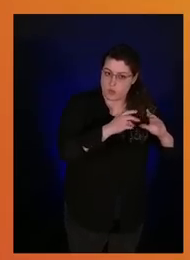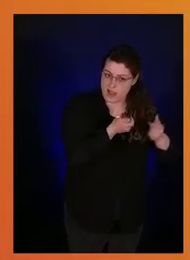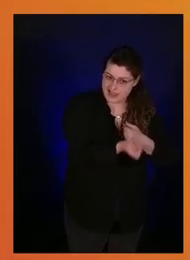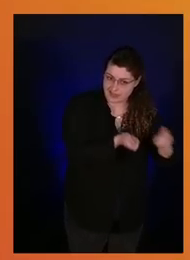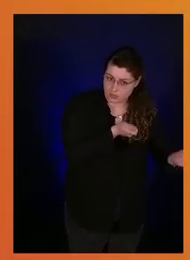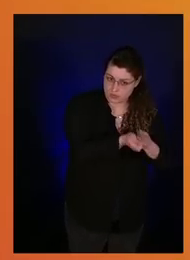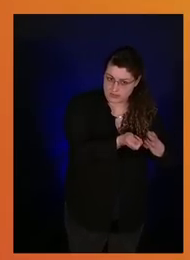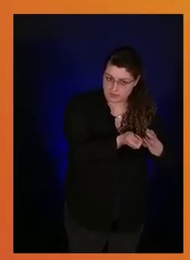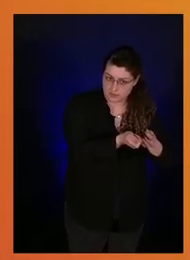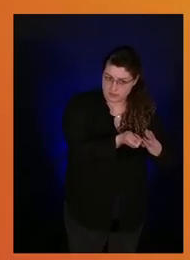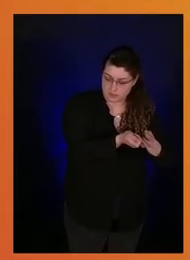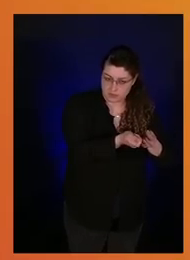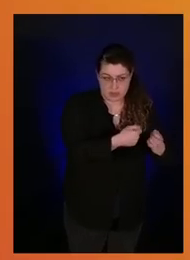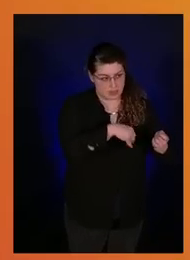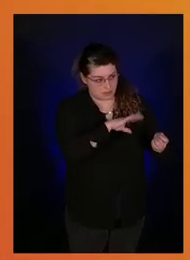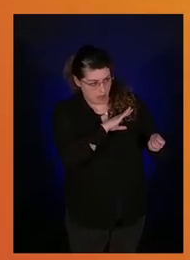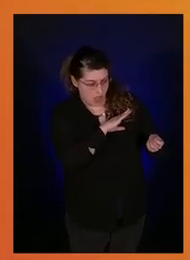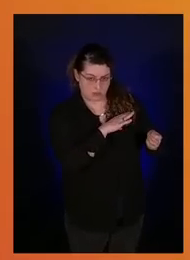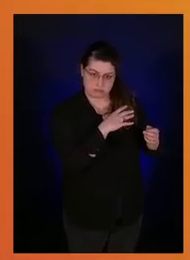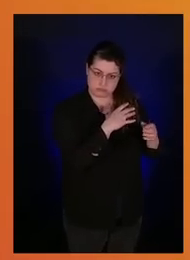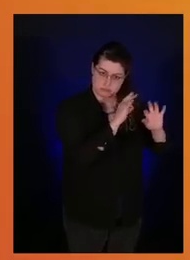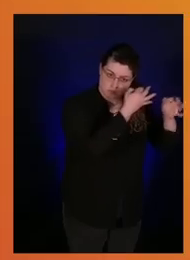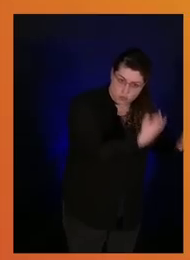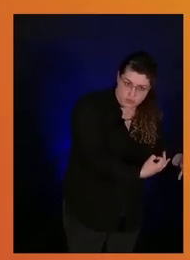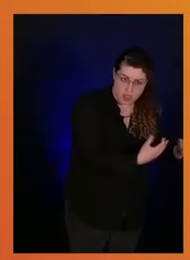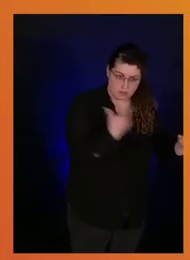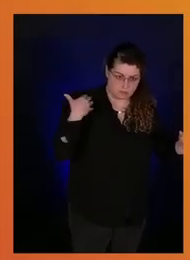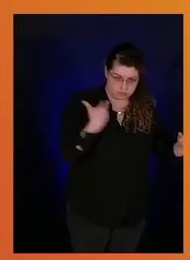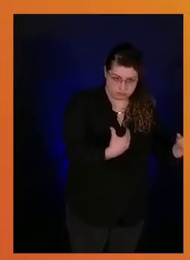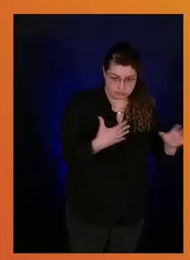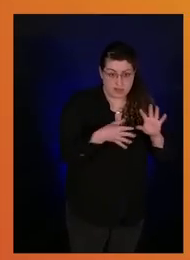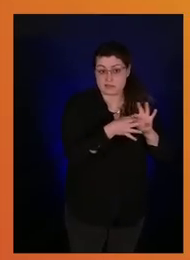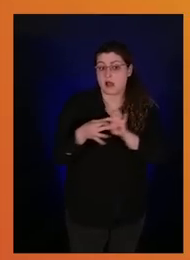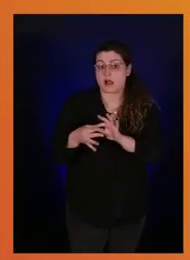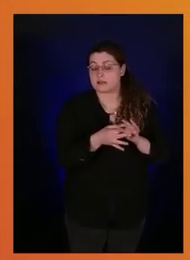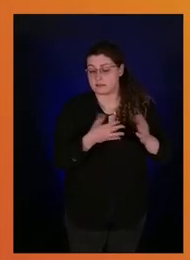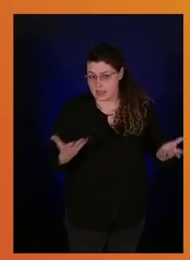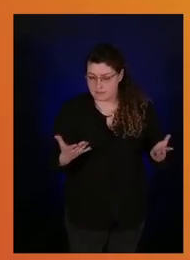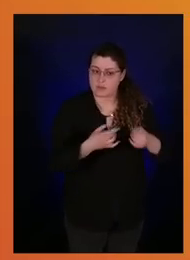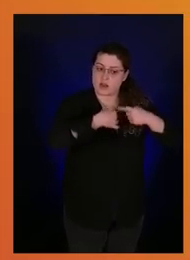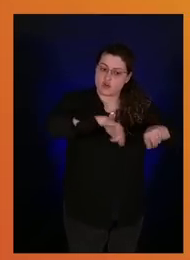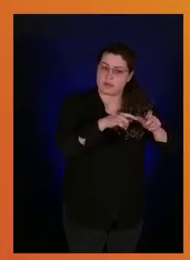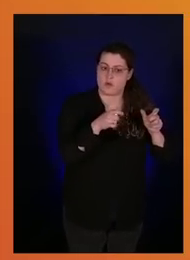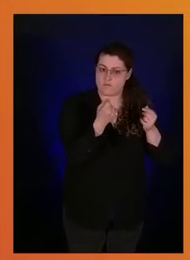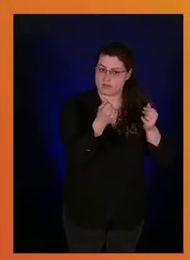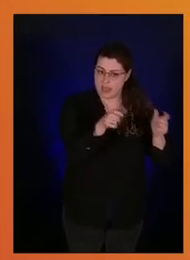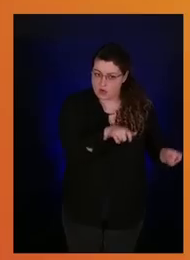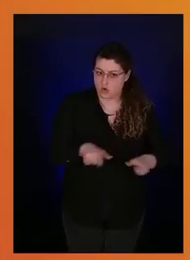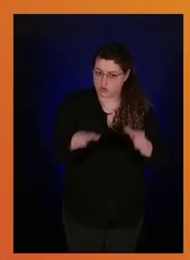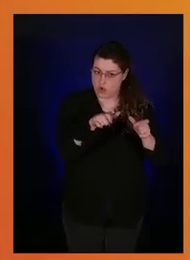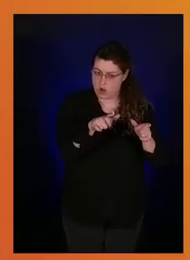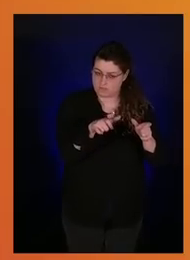exécutive au travers des exercices comptables écoulés. La commission financière de contrôle veille à